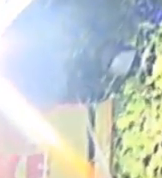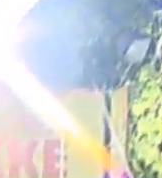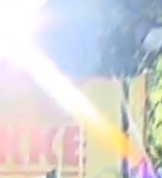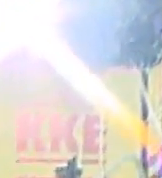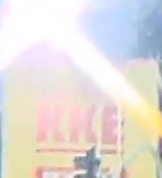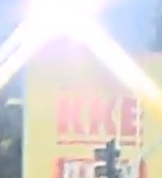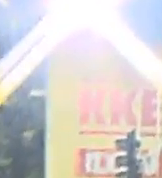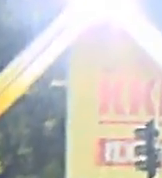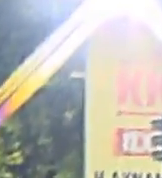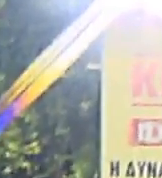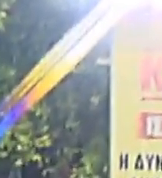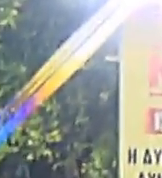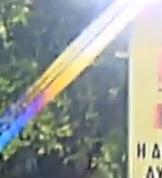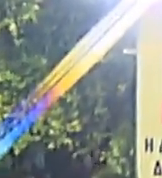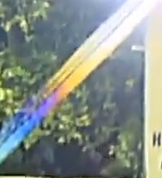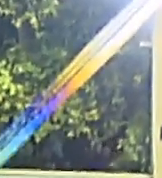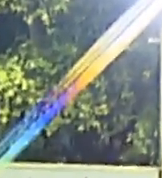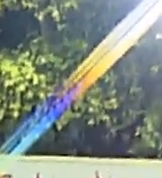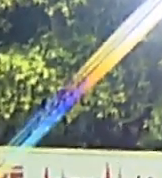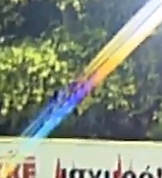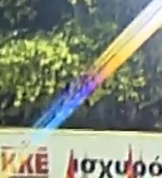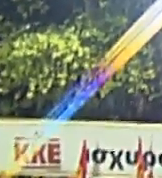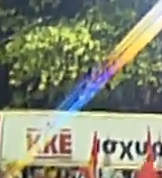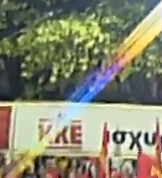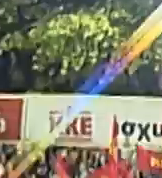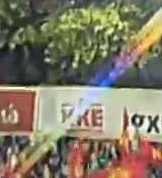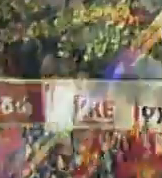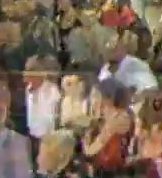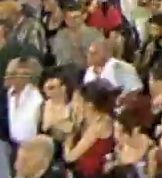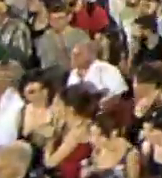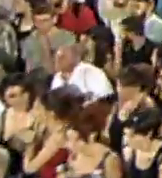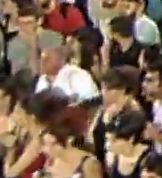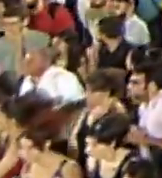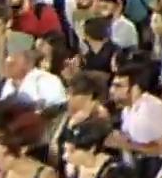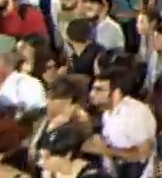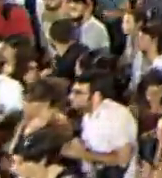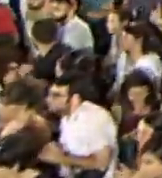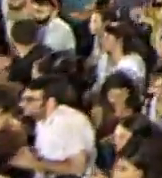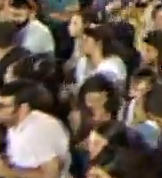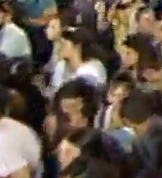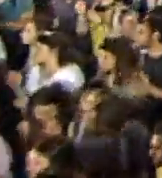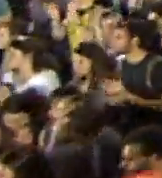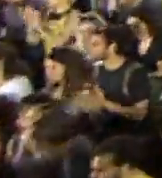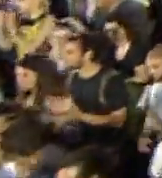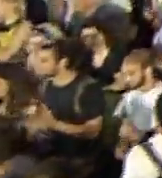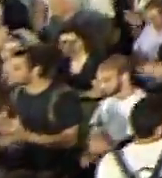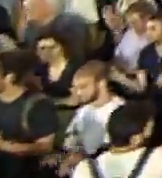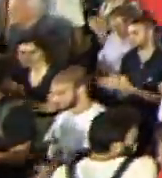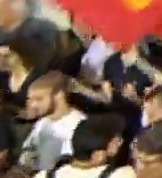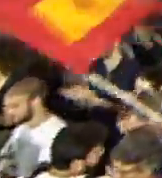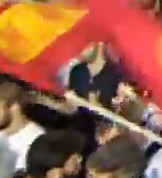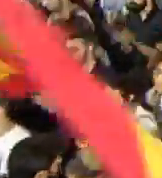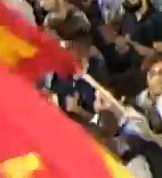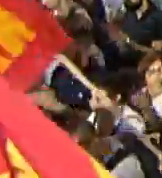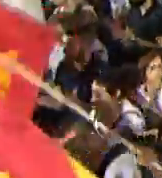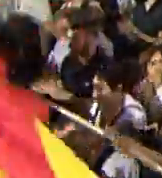Η συγκέντρωσή μας θα απευθύνει μήνυμα ο σπουδαίος μουσικοσυνθέτης Θάνος Μικρούτσικος, υποψήφιος βουλευτής επικρατείας